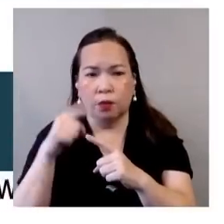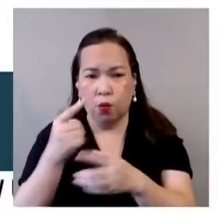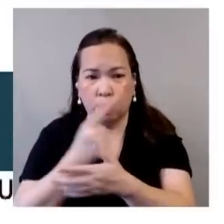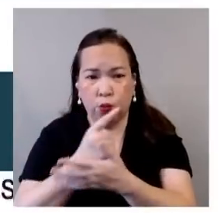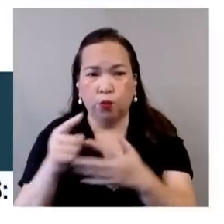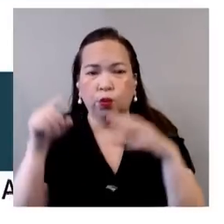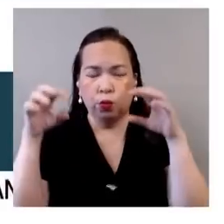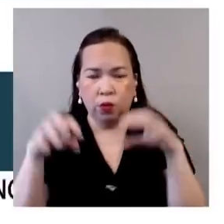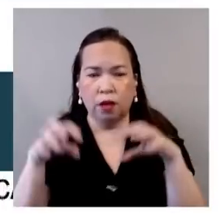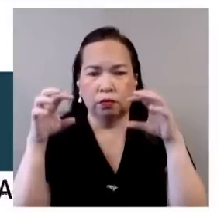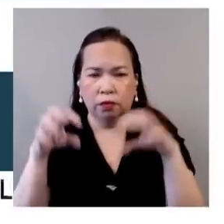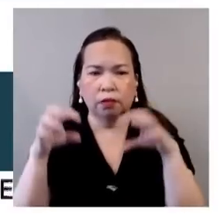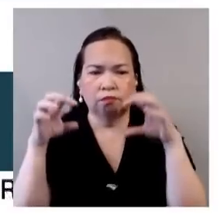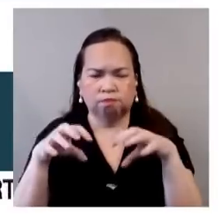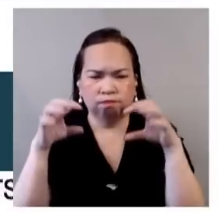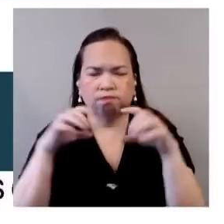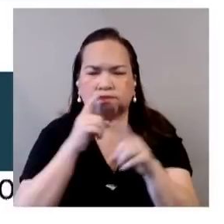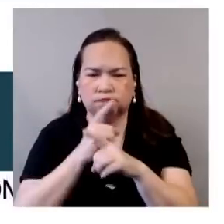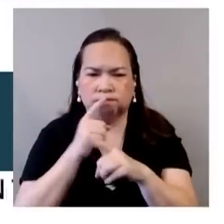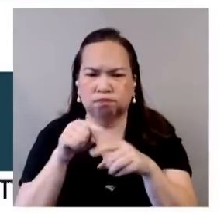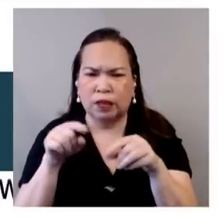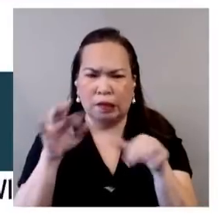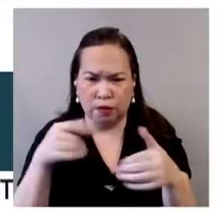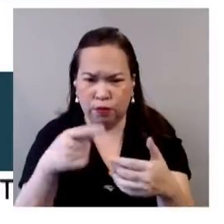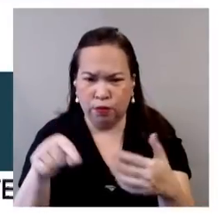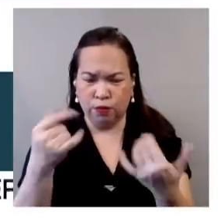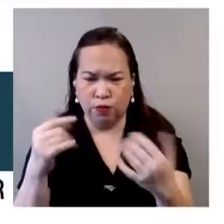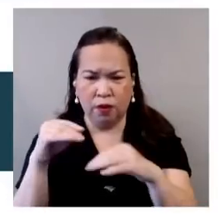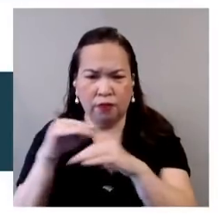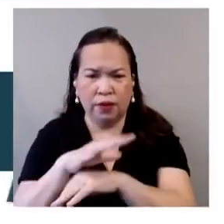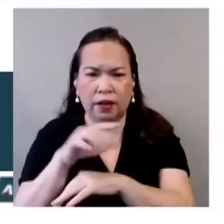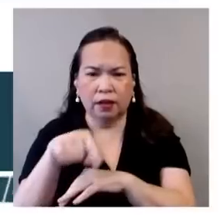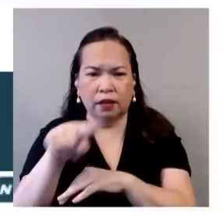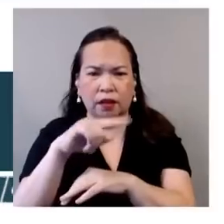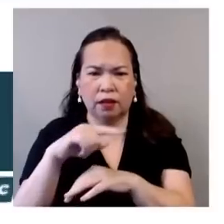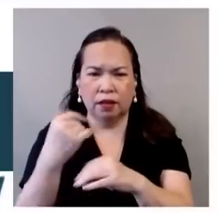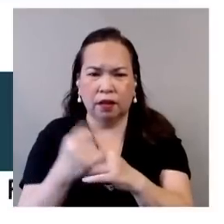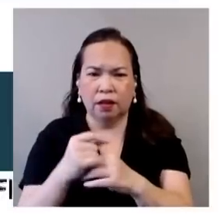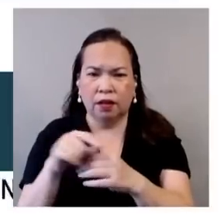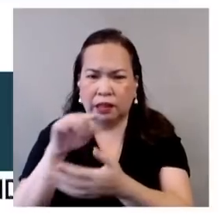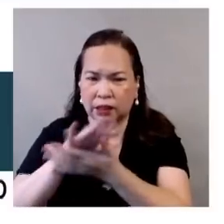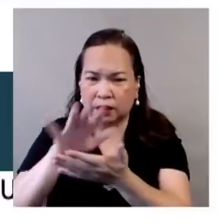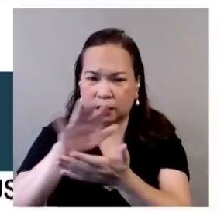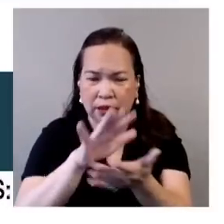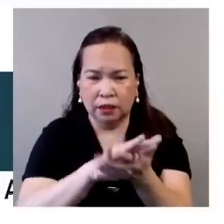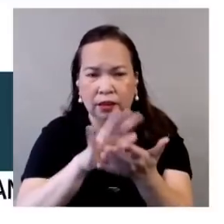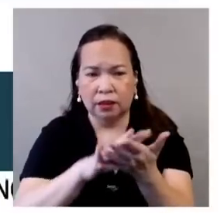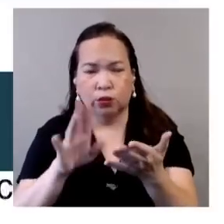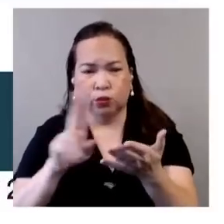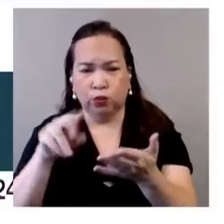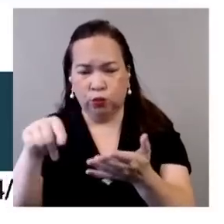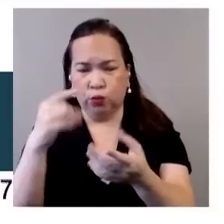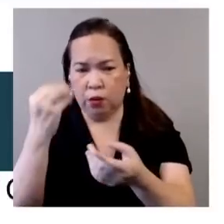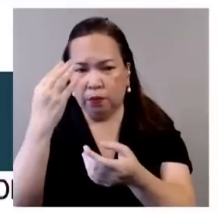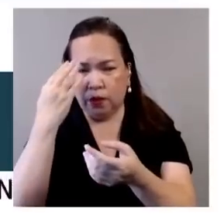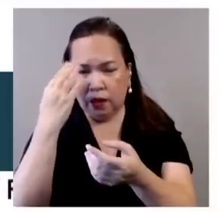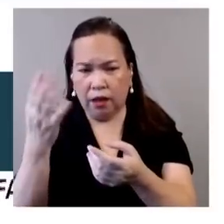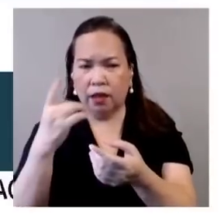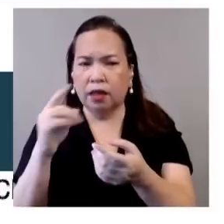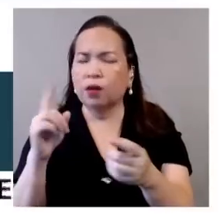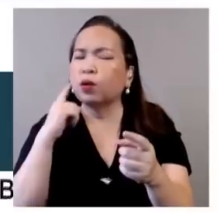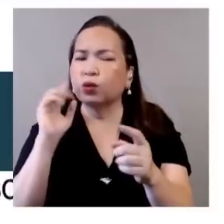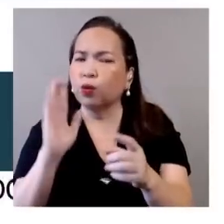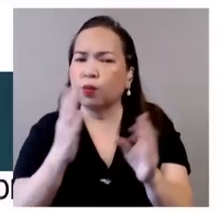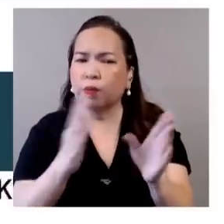magiging maulan pa rin po. How do you think this is going to affect your clearing operations, and what's the game plan